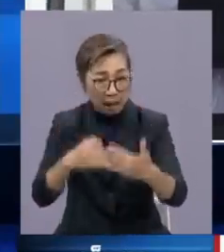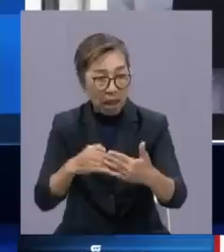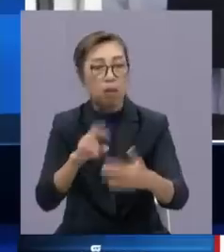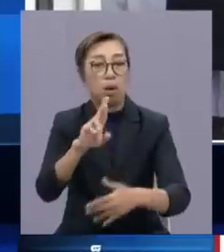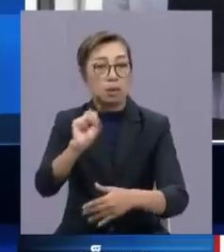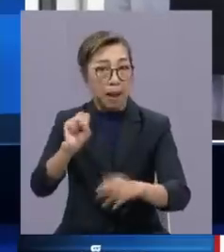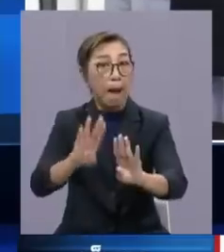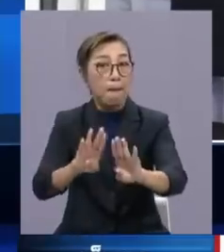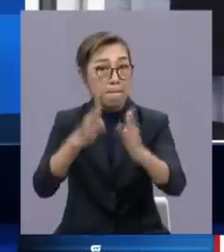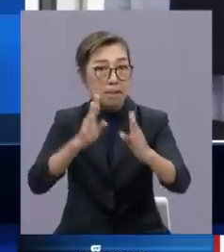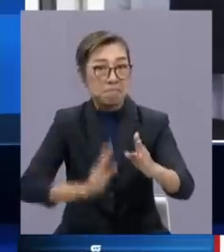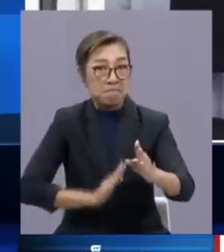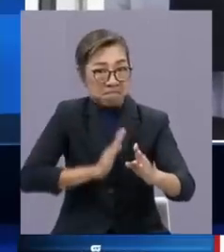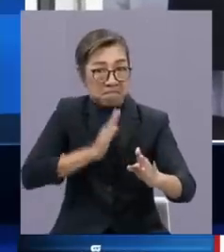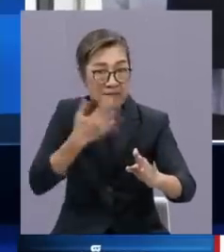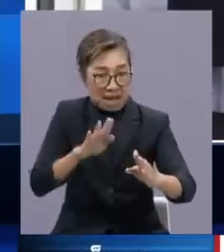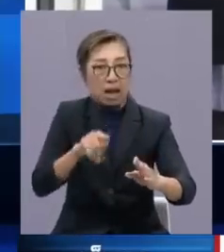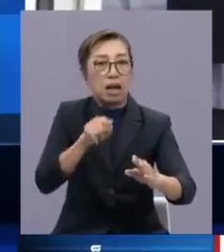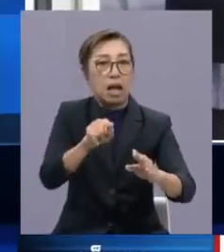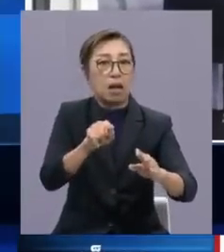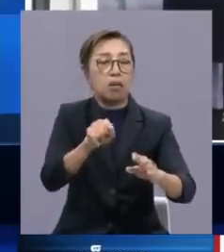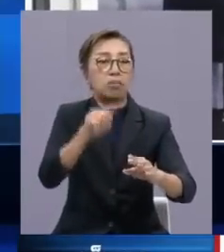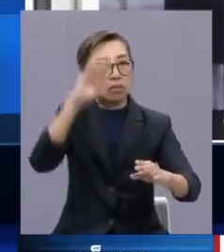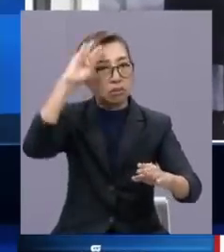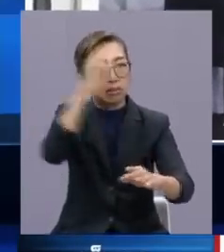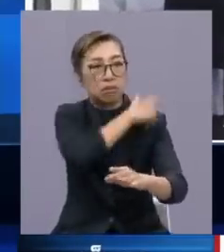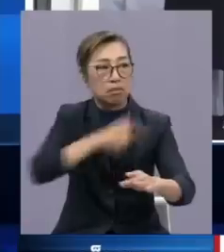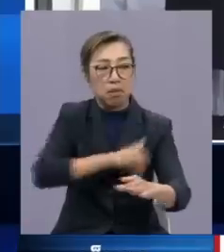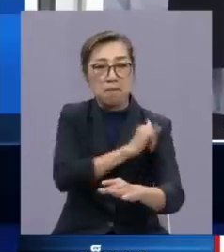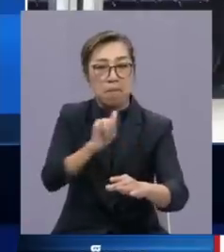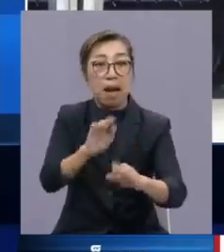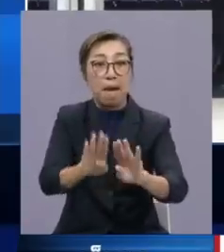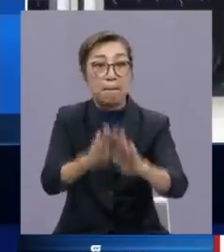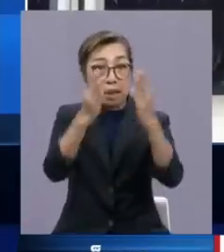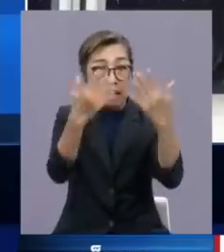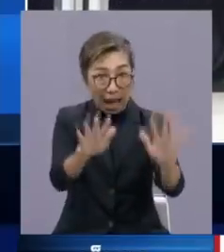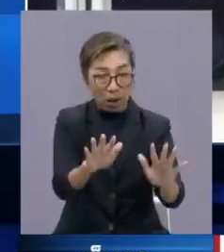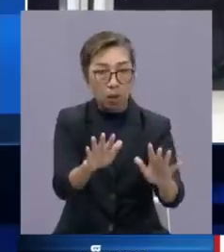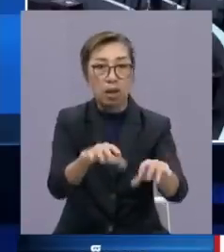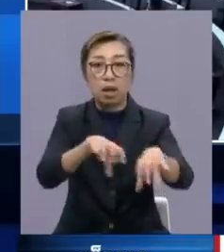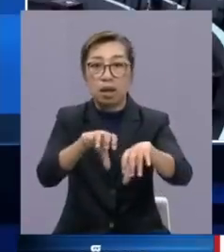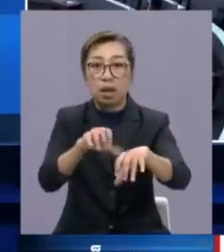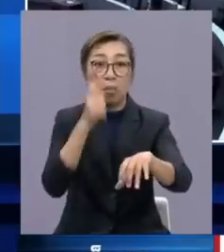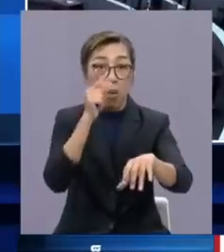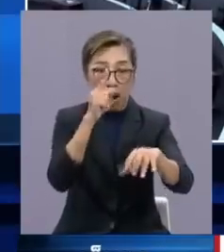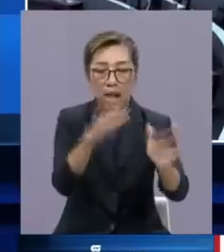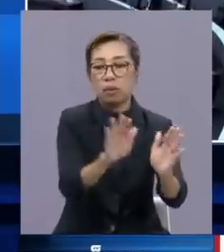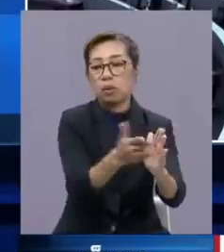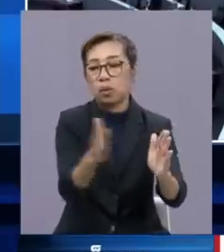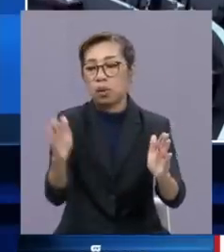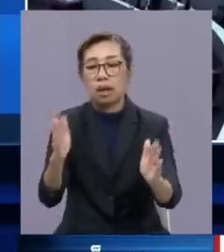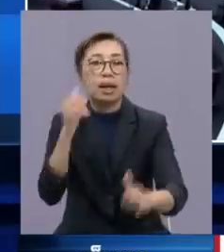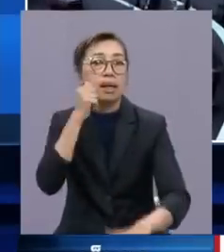พิธี10วันซึ่งปกติแล้วเนี่ยมักจะดำเนินการเร็วขึ้นอยู่กับการกำหนดกันนะครับคืออ